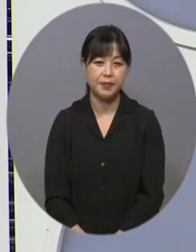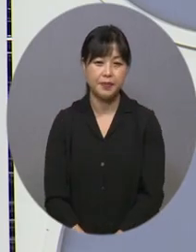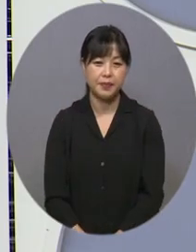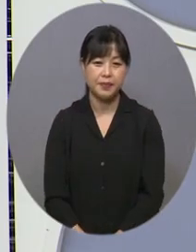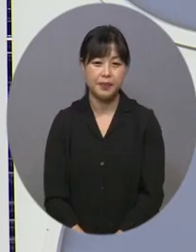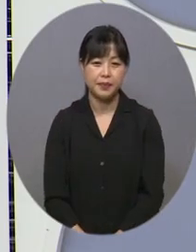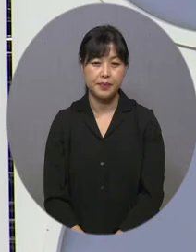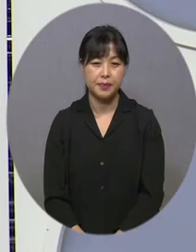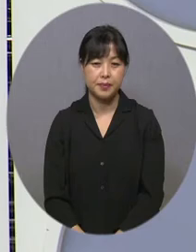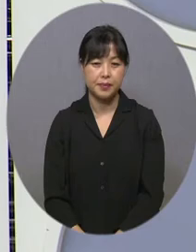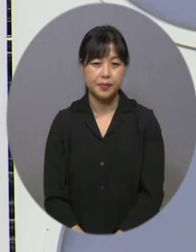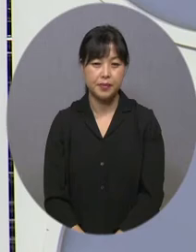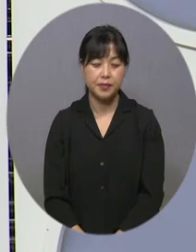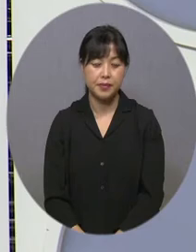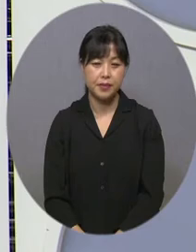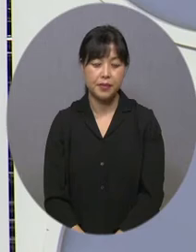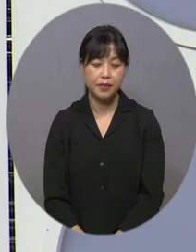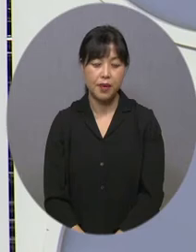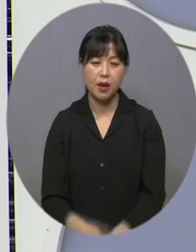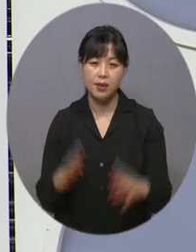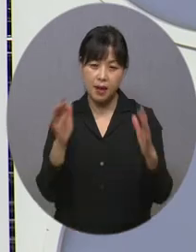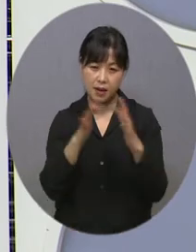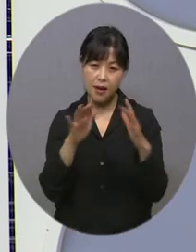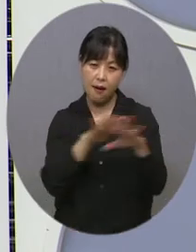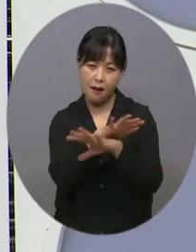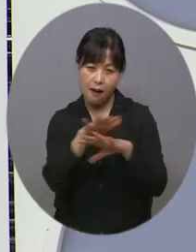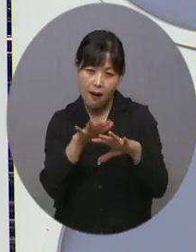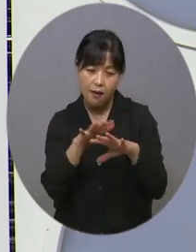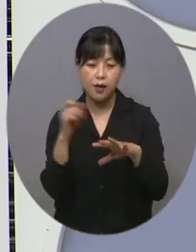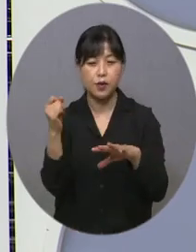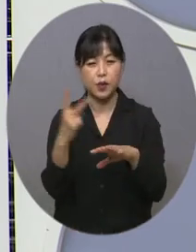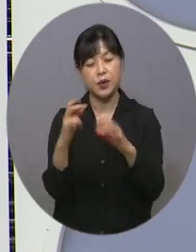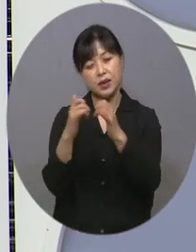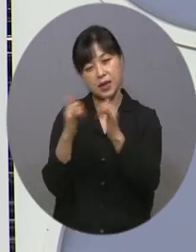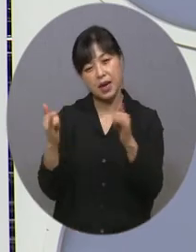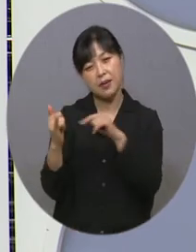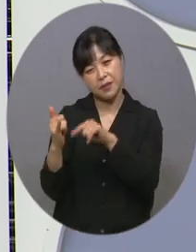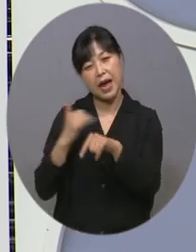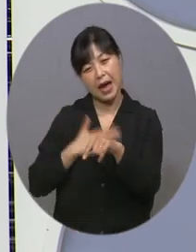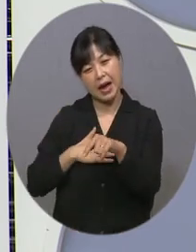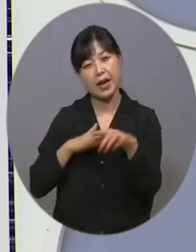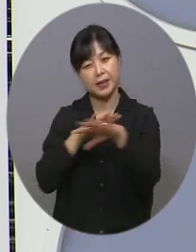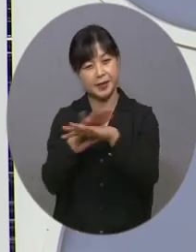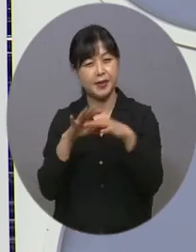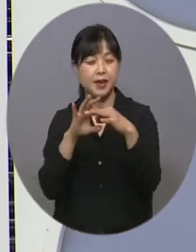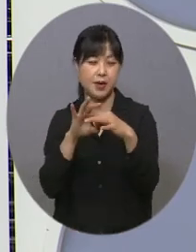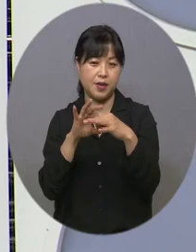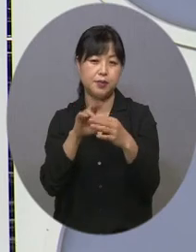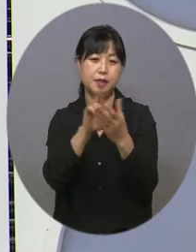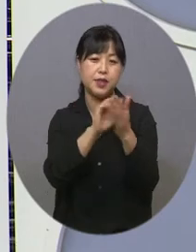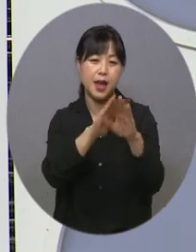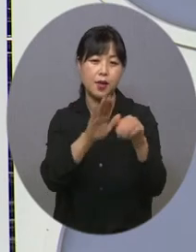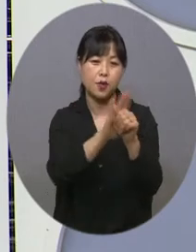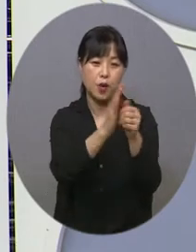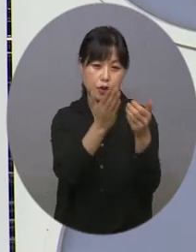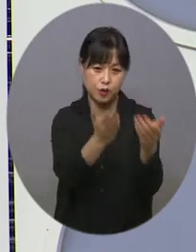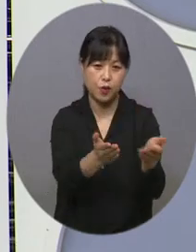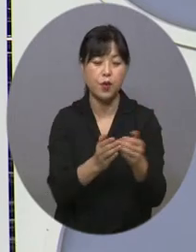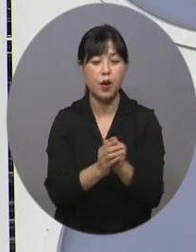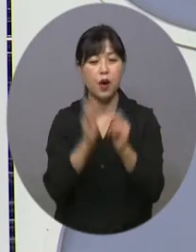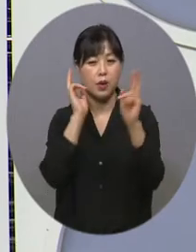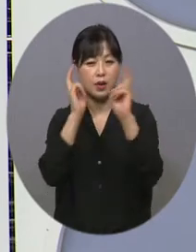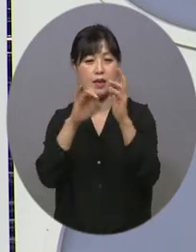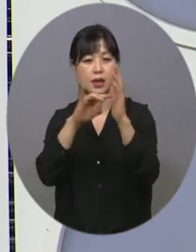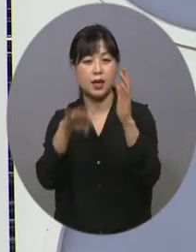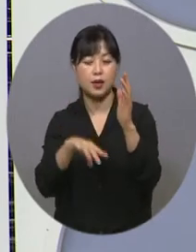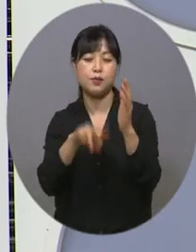이제 제 이제 네트워크를 통해서 뭐 문제 해결도 해주고 또 기업들의 무슨 예를 들어서 뭐 세금 문제라든지